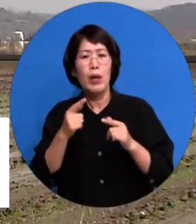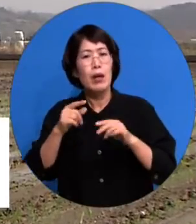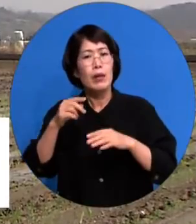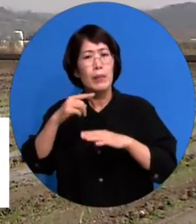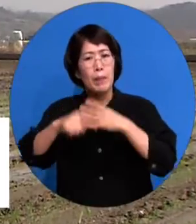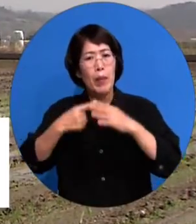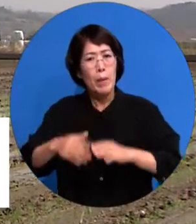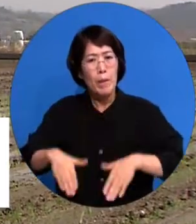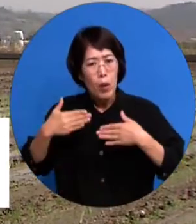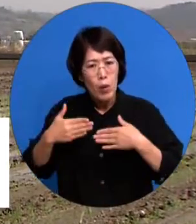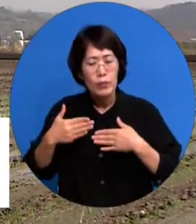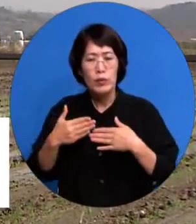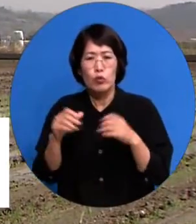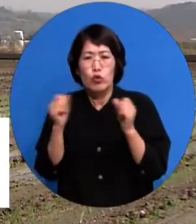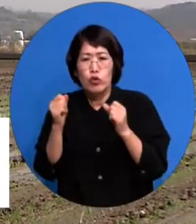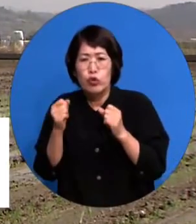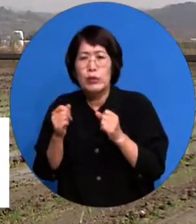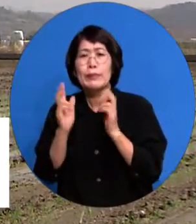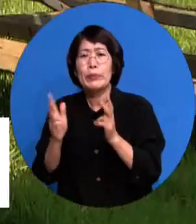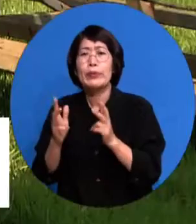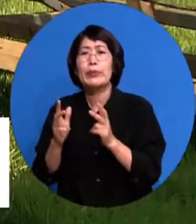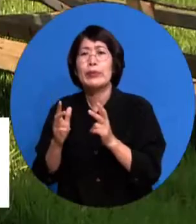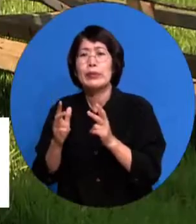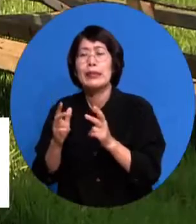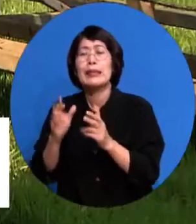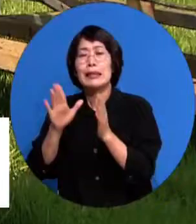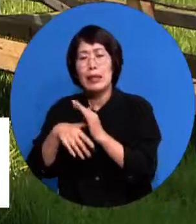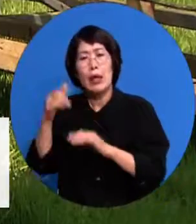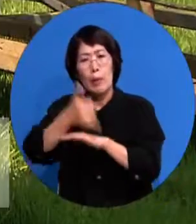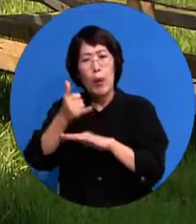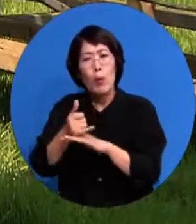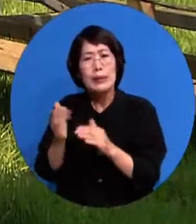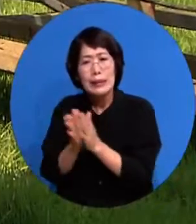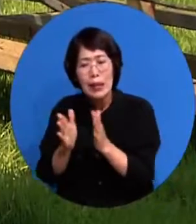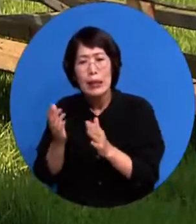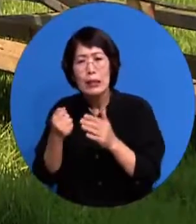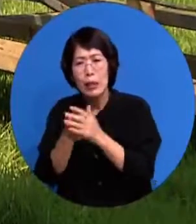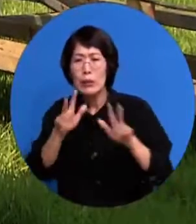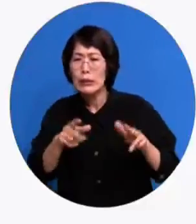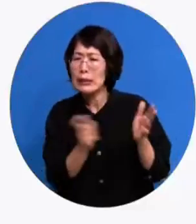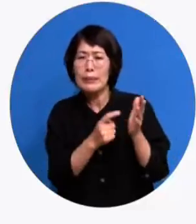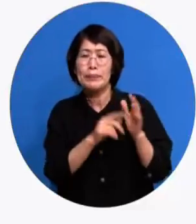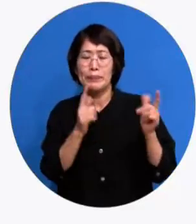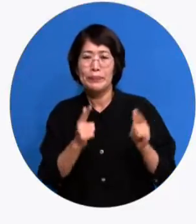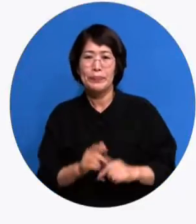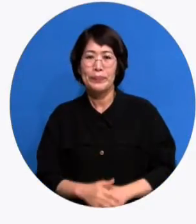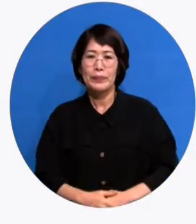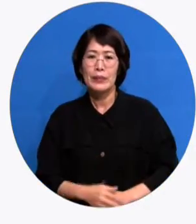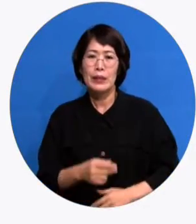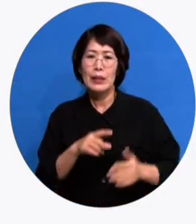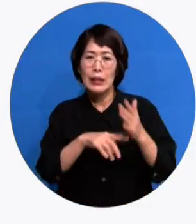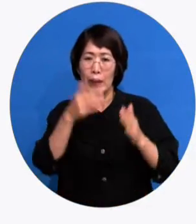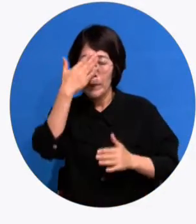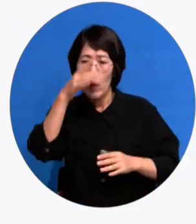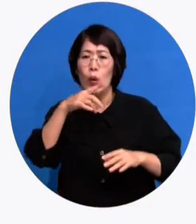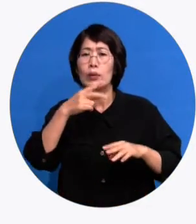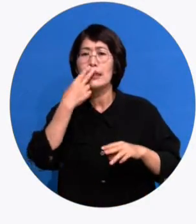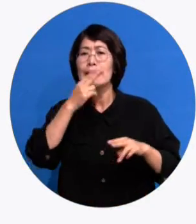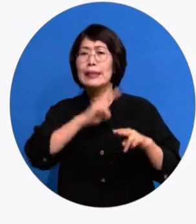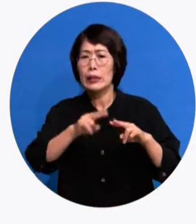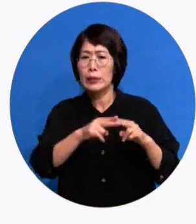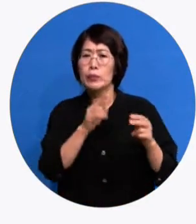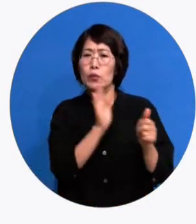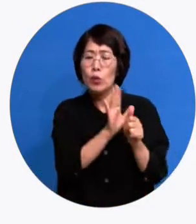봄과 난방이 이루어지는 겨울철에 집중돼 있어 시급성이 떨어집니다. 면세유도 보존을 해야 될